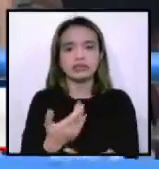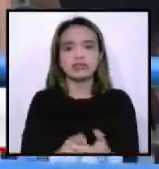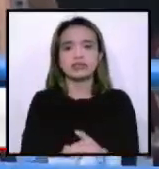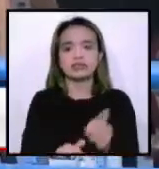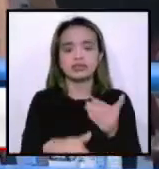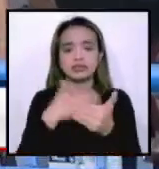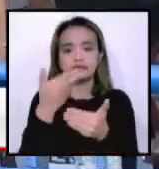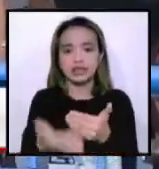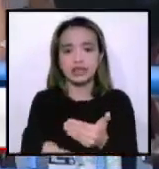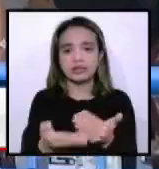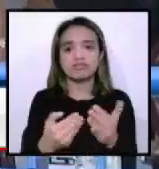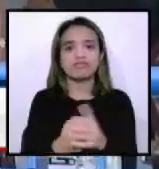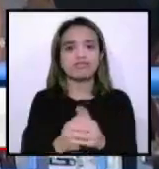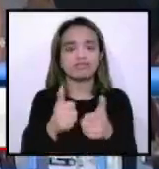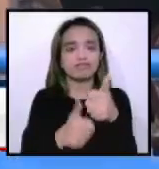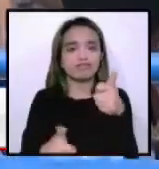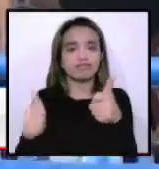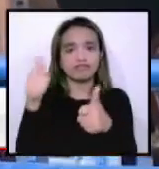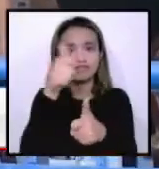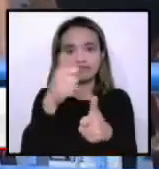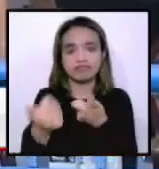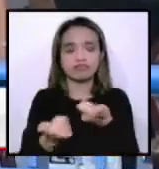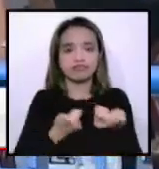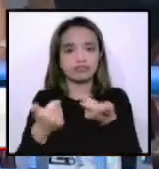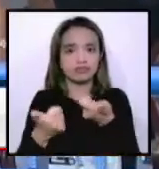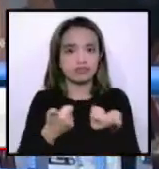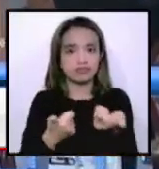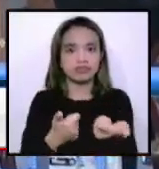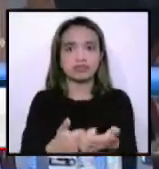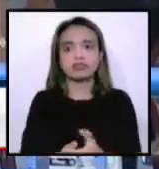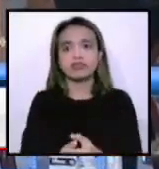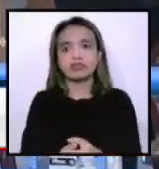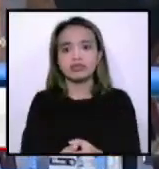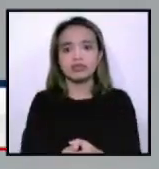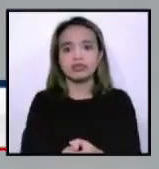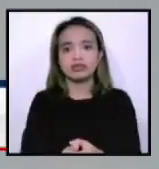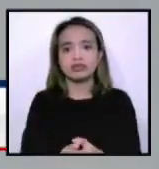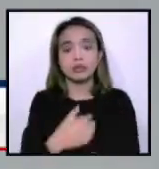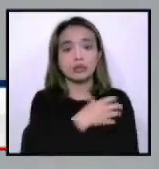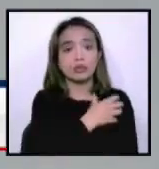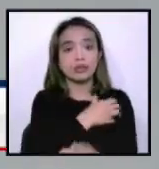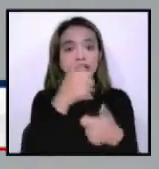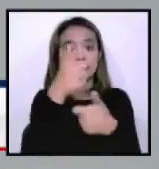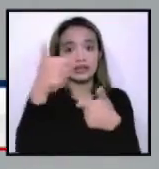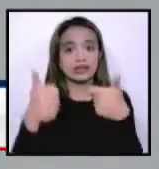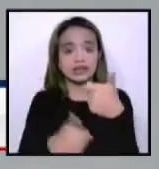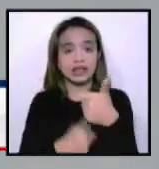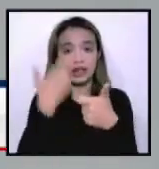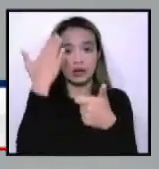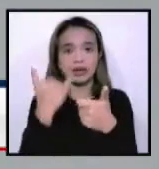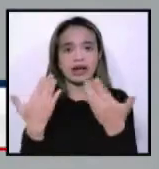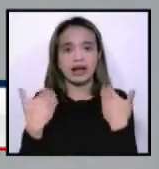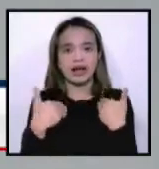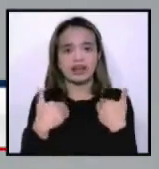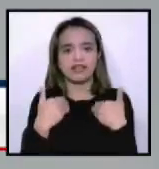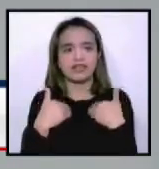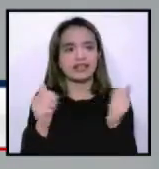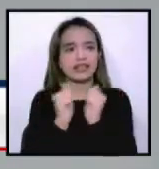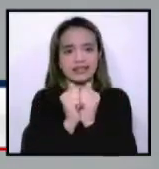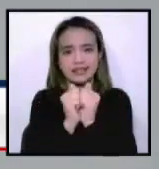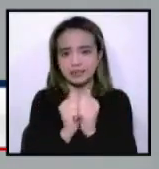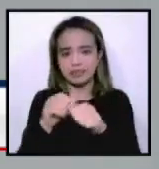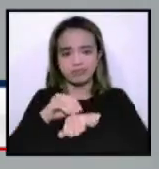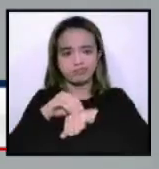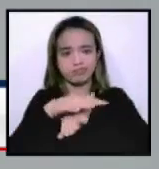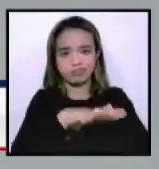Administration, Police Lieutenant General Joselito Vera Cruz, matapos ma-expose sa isang pribadong individual na